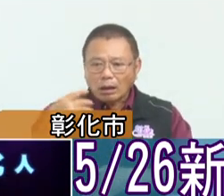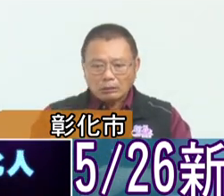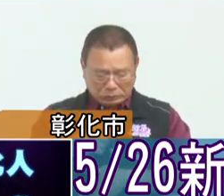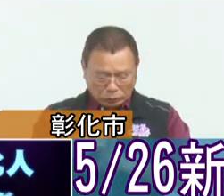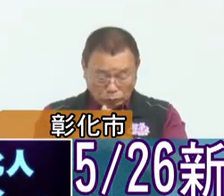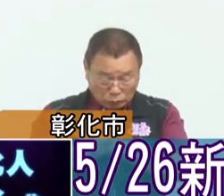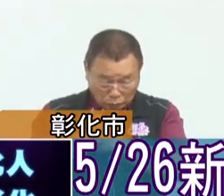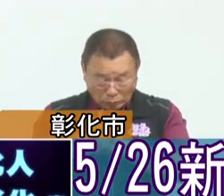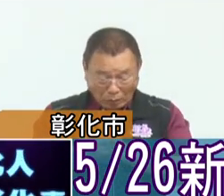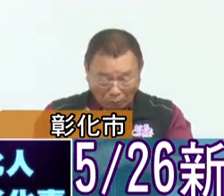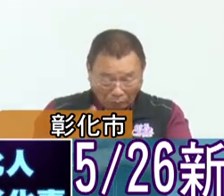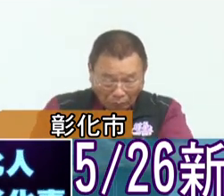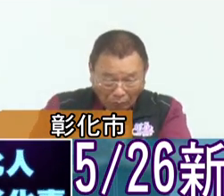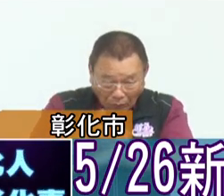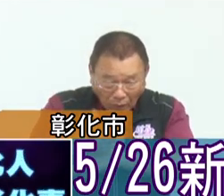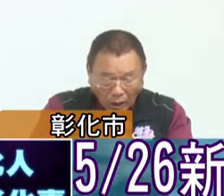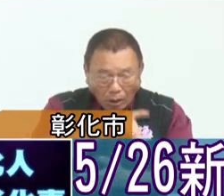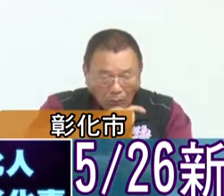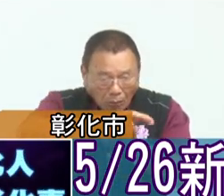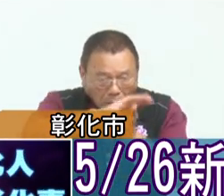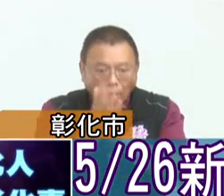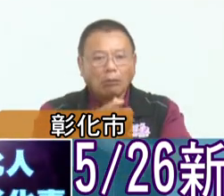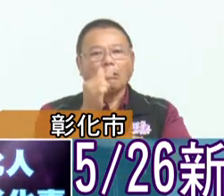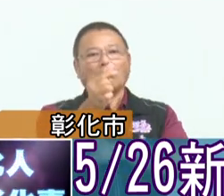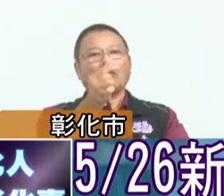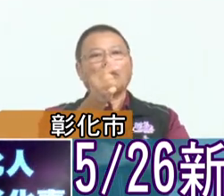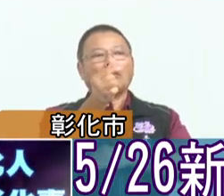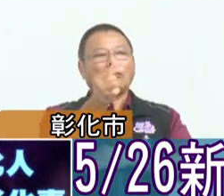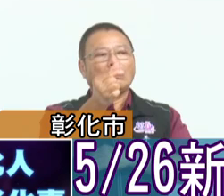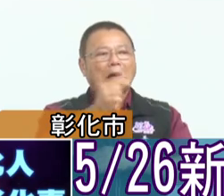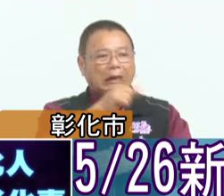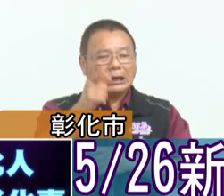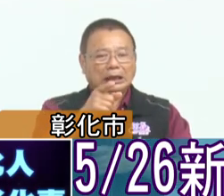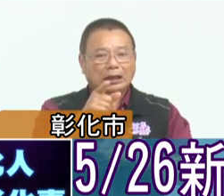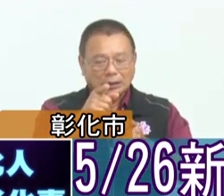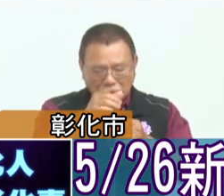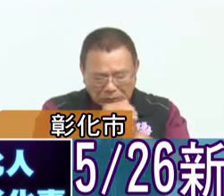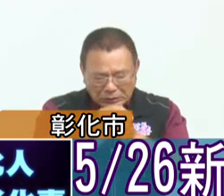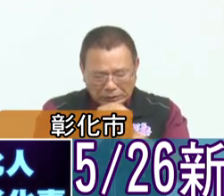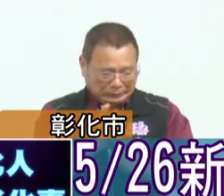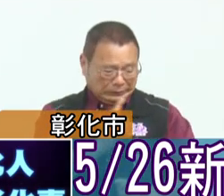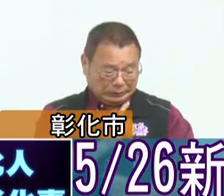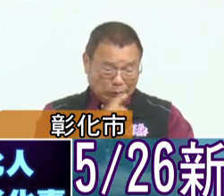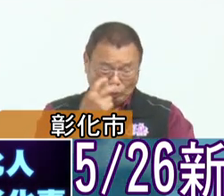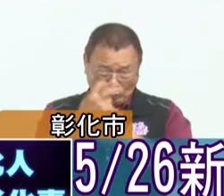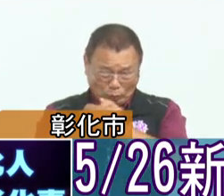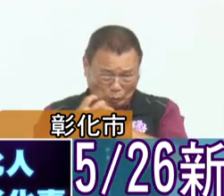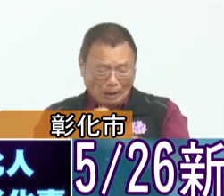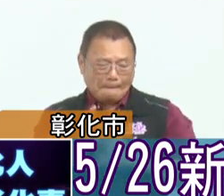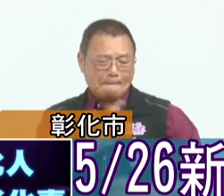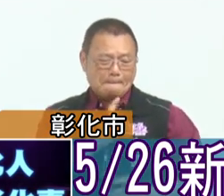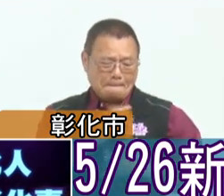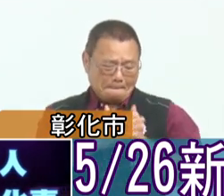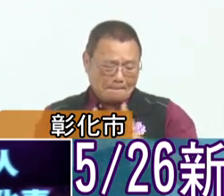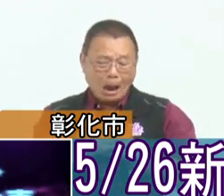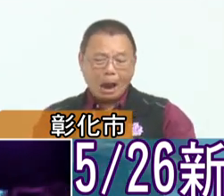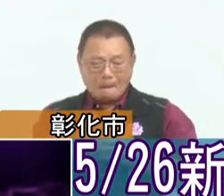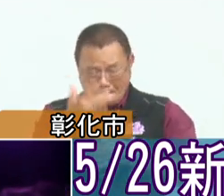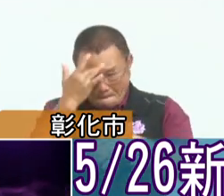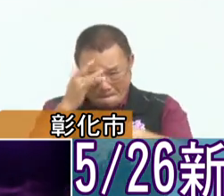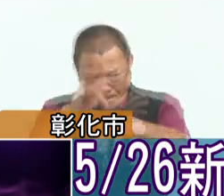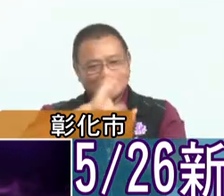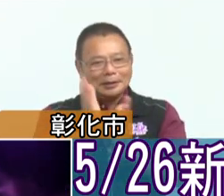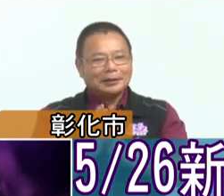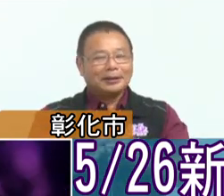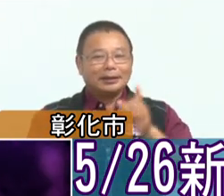在自主管理的过程中才又确诊的，所以还是要拜托大家自主管理，保护你自己也保护你的